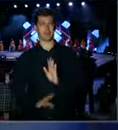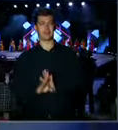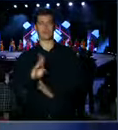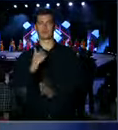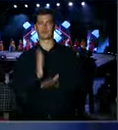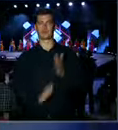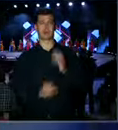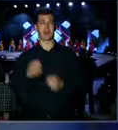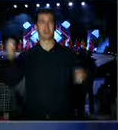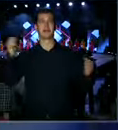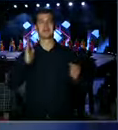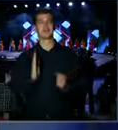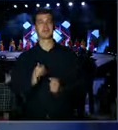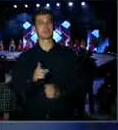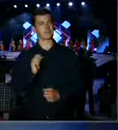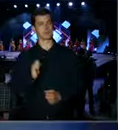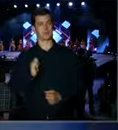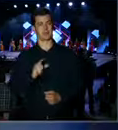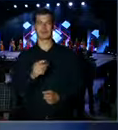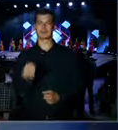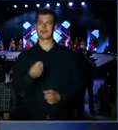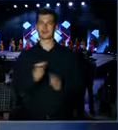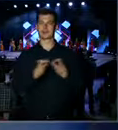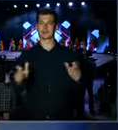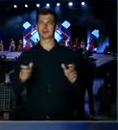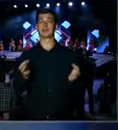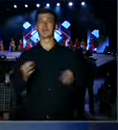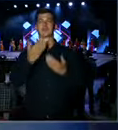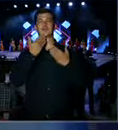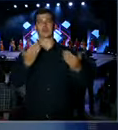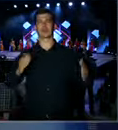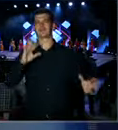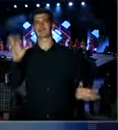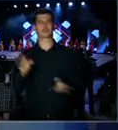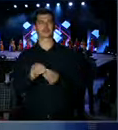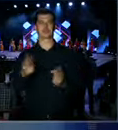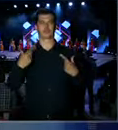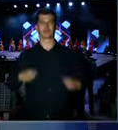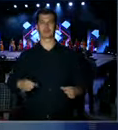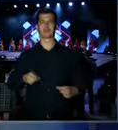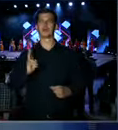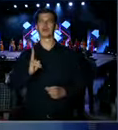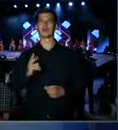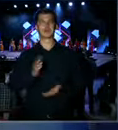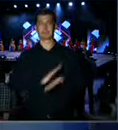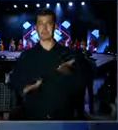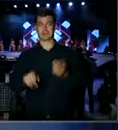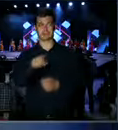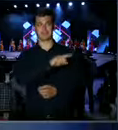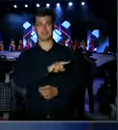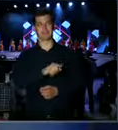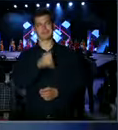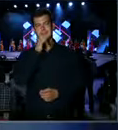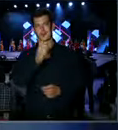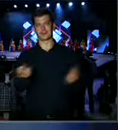sięgają zenitu i to najwyższy czas i jedyna okazja, aby podziękować wszystkim tym, bez których dzisiejszy wieczór by się po prostu